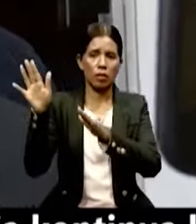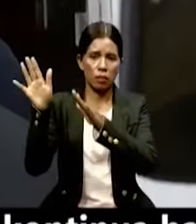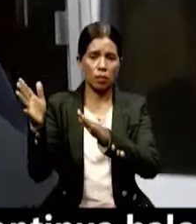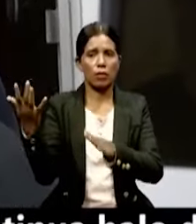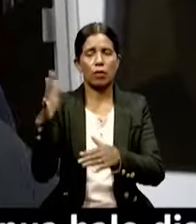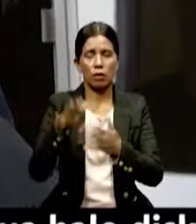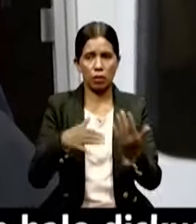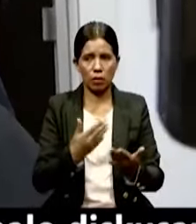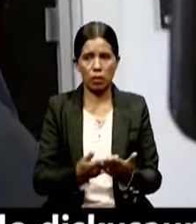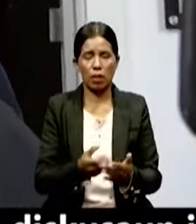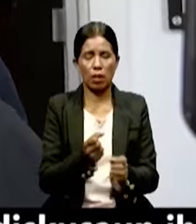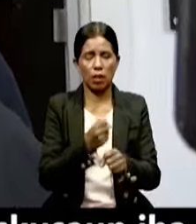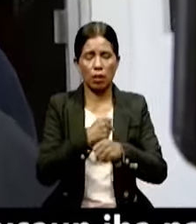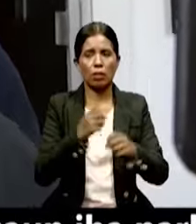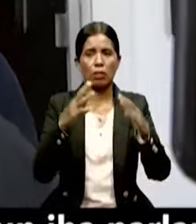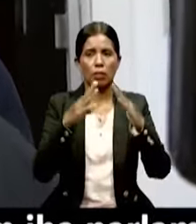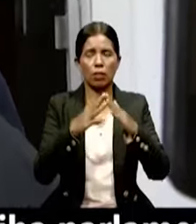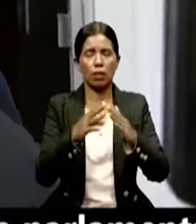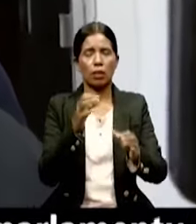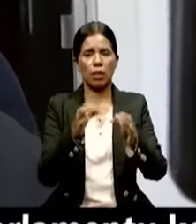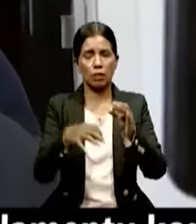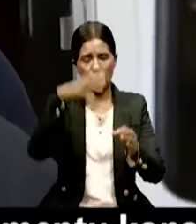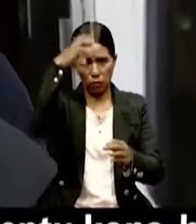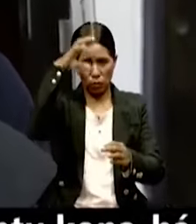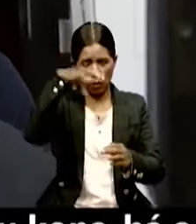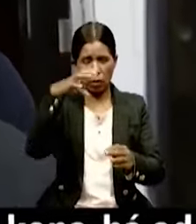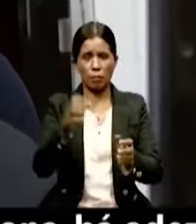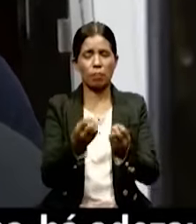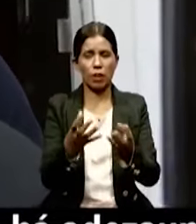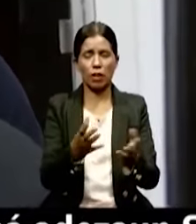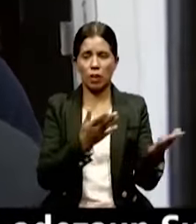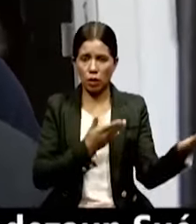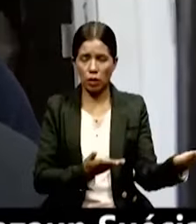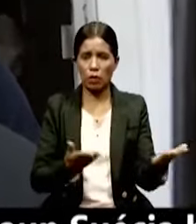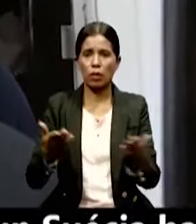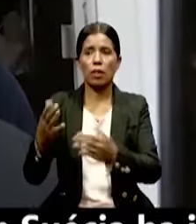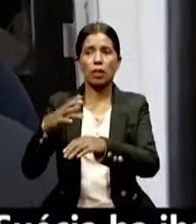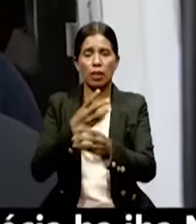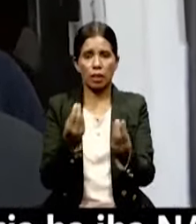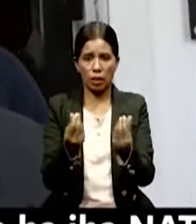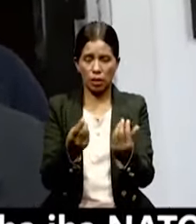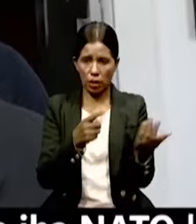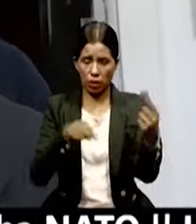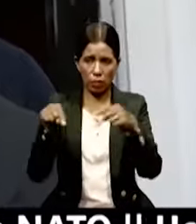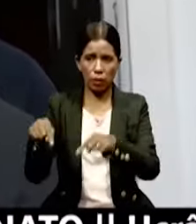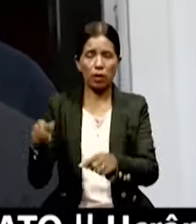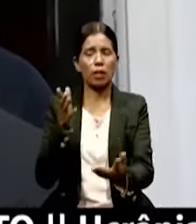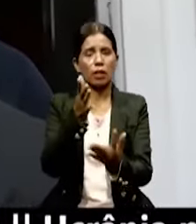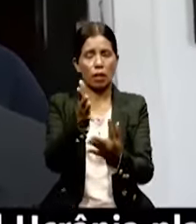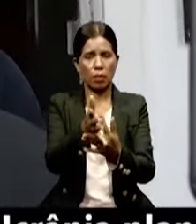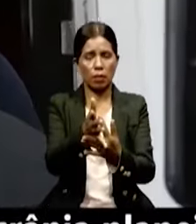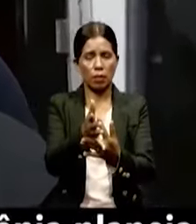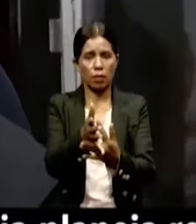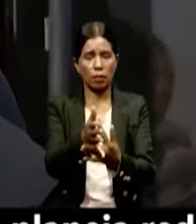sirene quando udam ben mai barak lori rai sene tun mai tama huti valeta